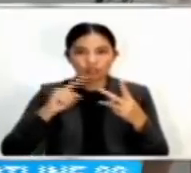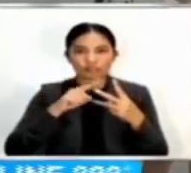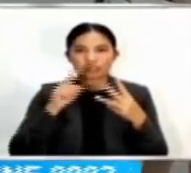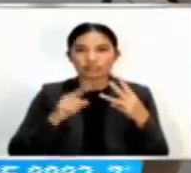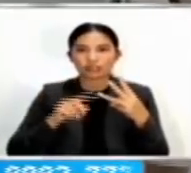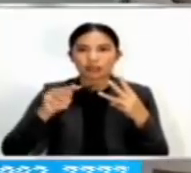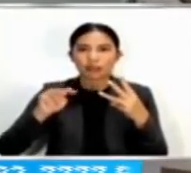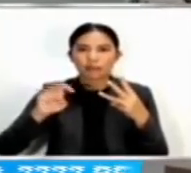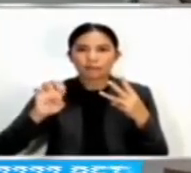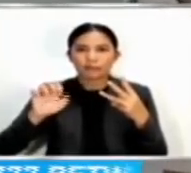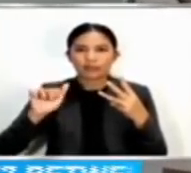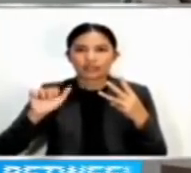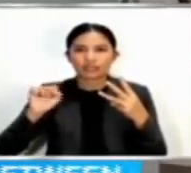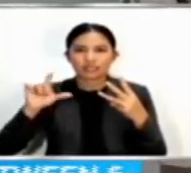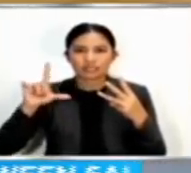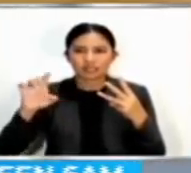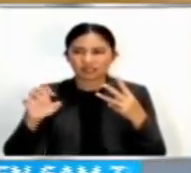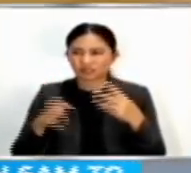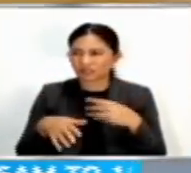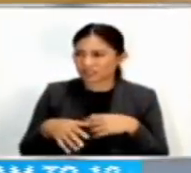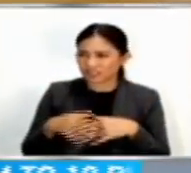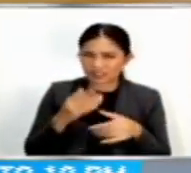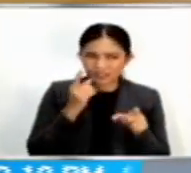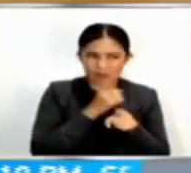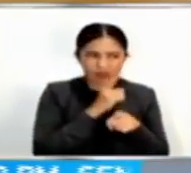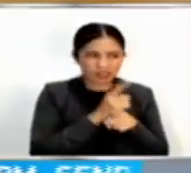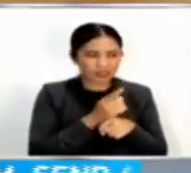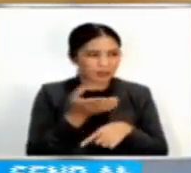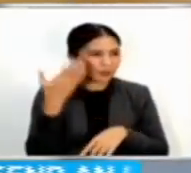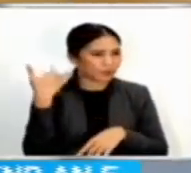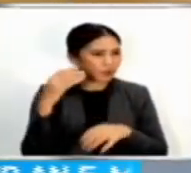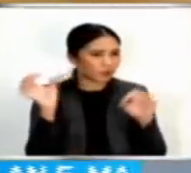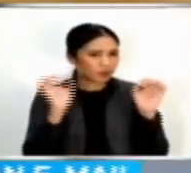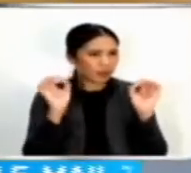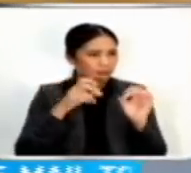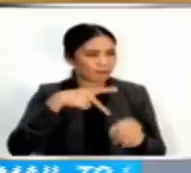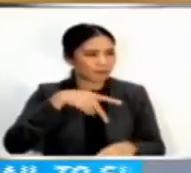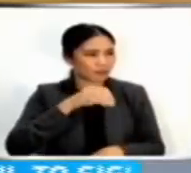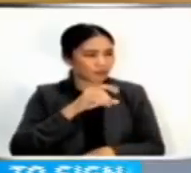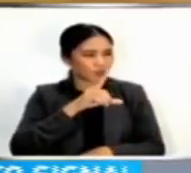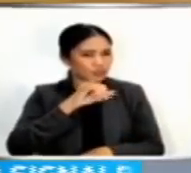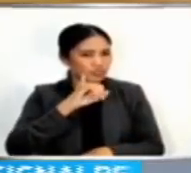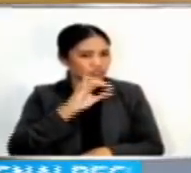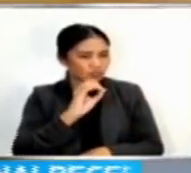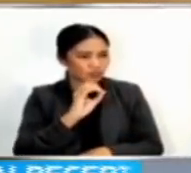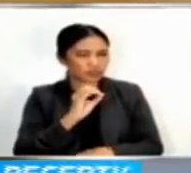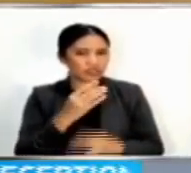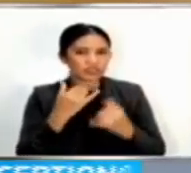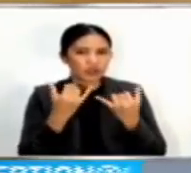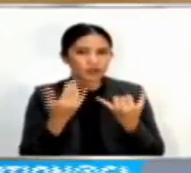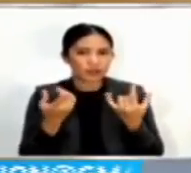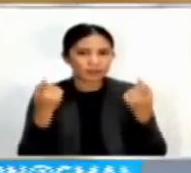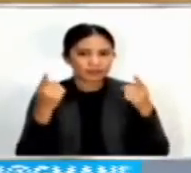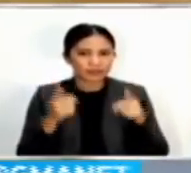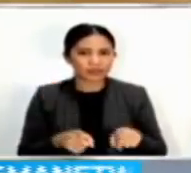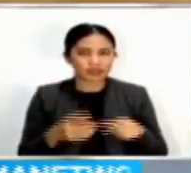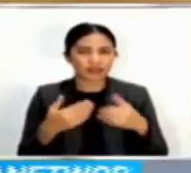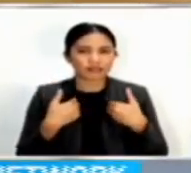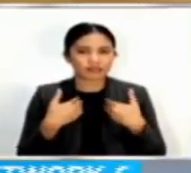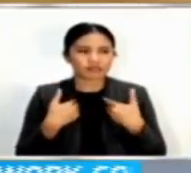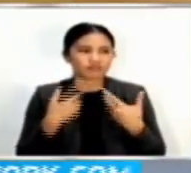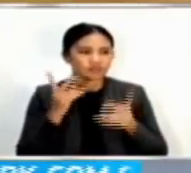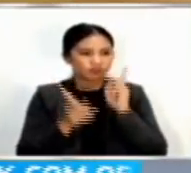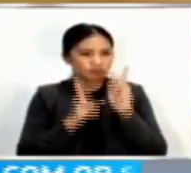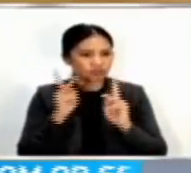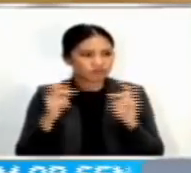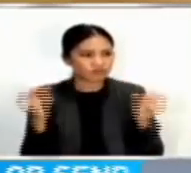na tayong polio, di ba? Dito, Dr. Ubial. Pero dahil po ba yan sa nangyari na natakot nga ako, ano, na